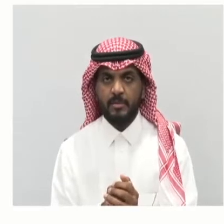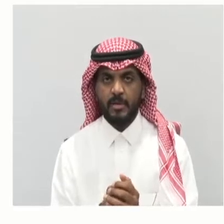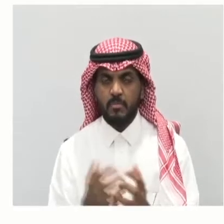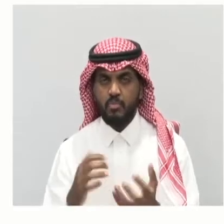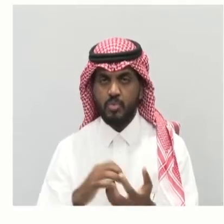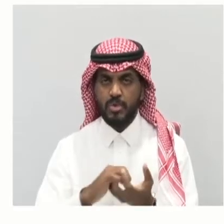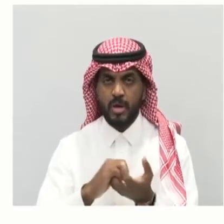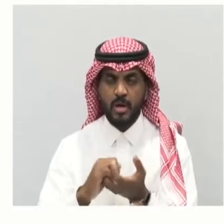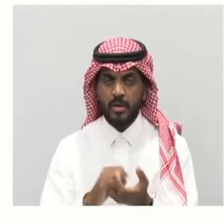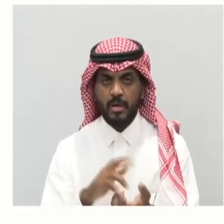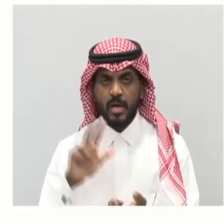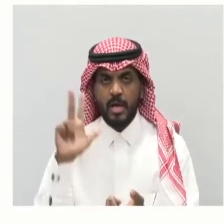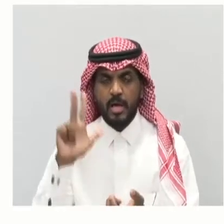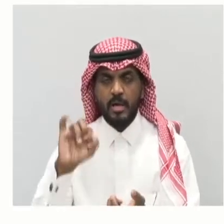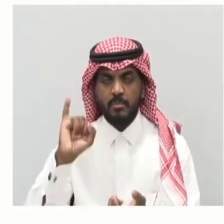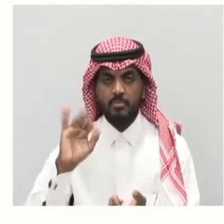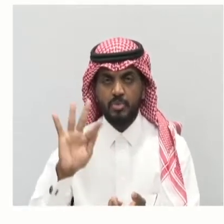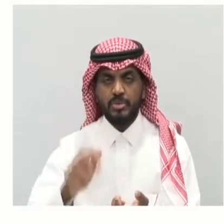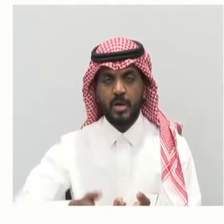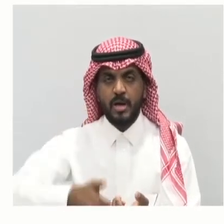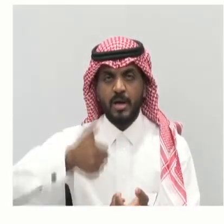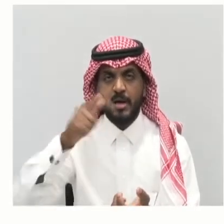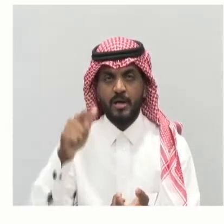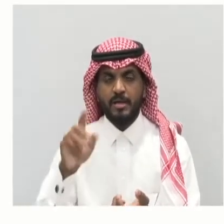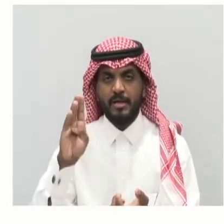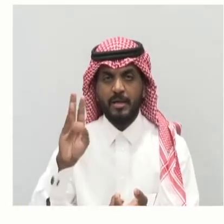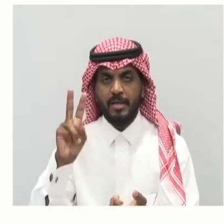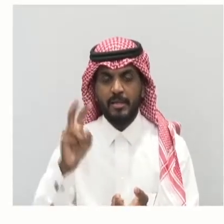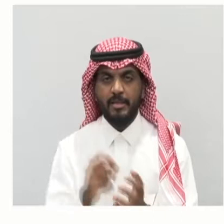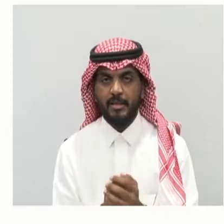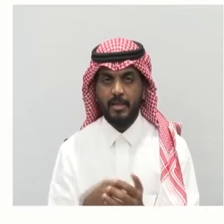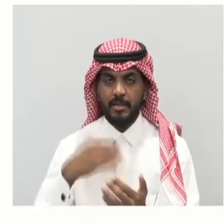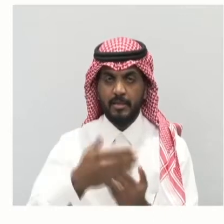المشاركة، المشاركة، ممتازين. أيضا